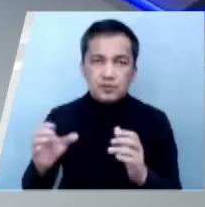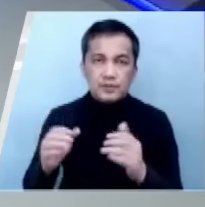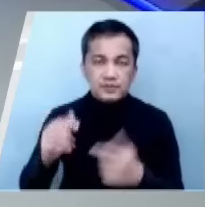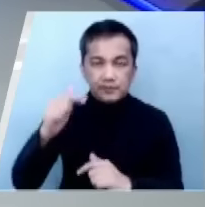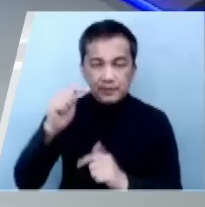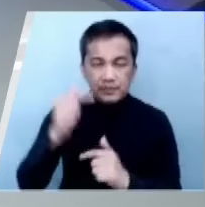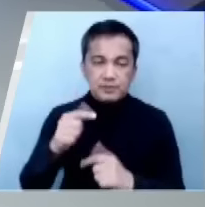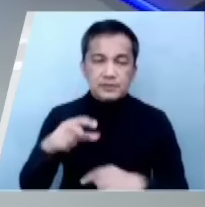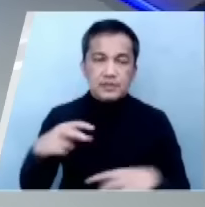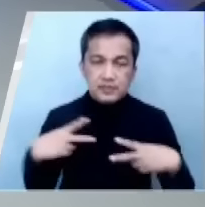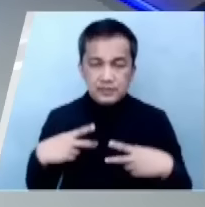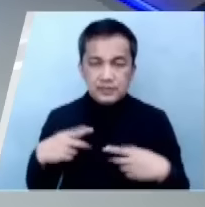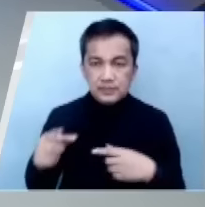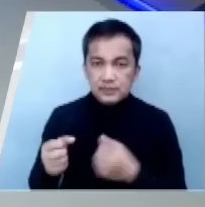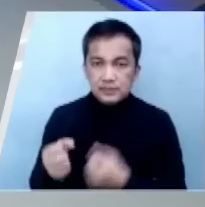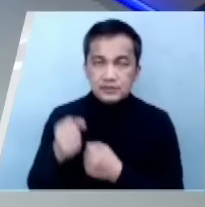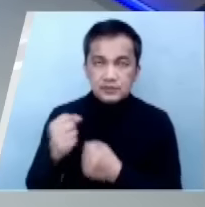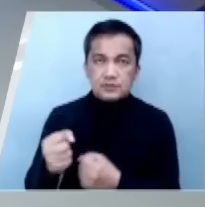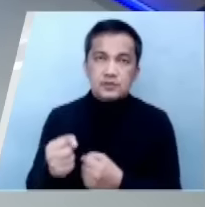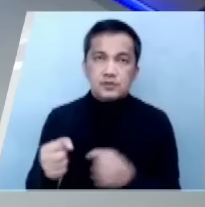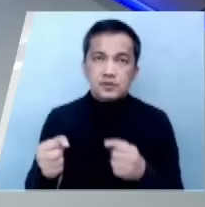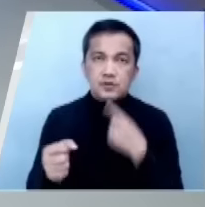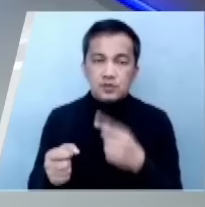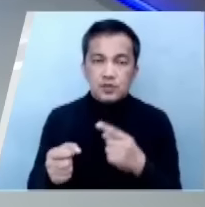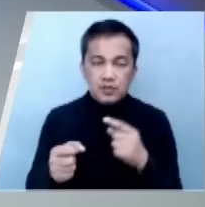nila, pagtuunan ng aumento sa sahod,